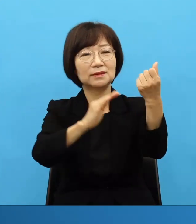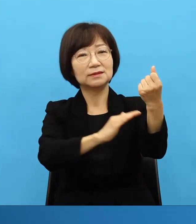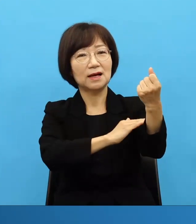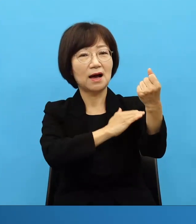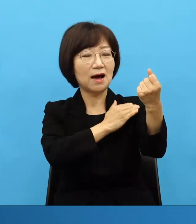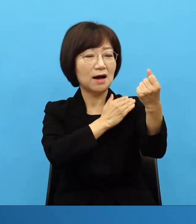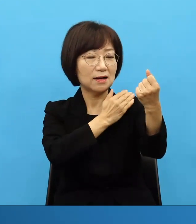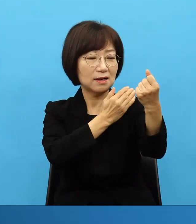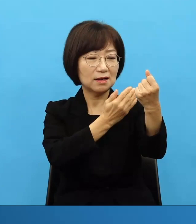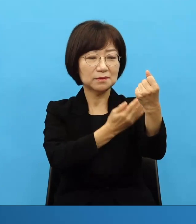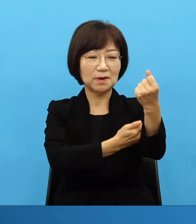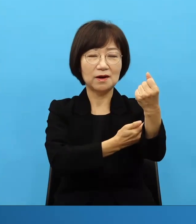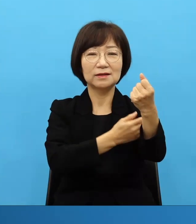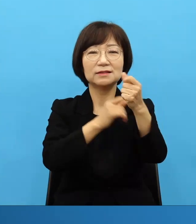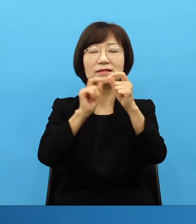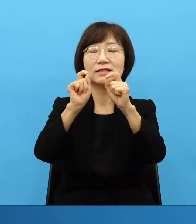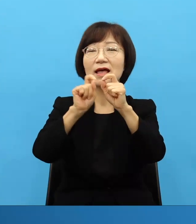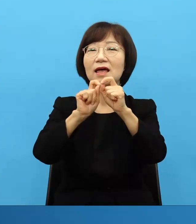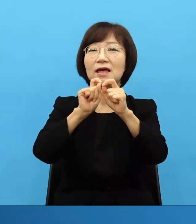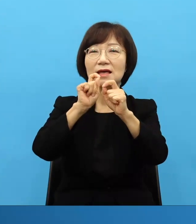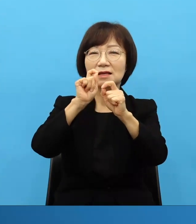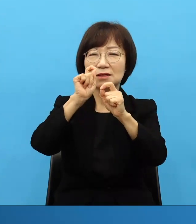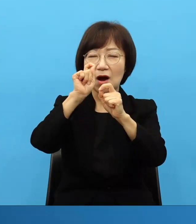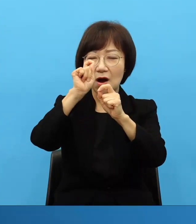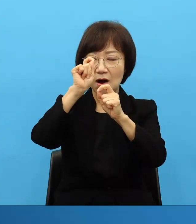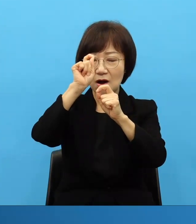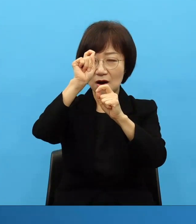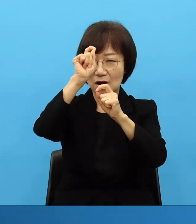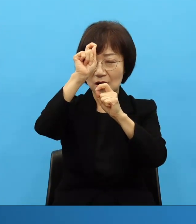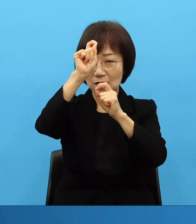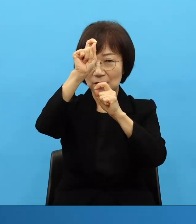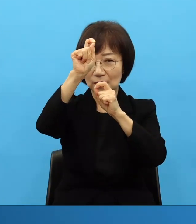하나님의 나라 권세